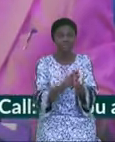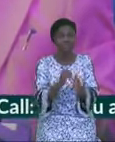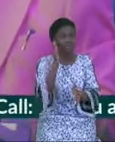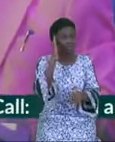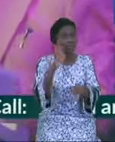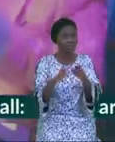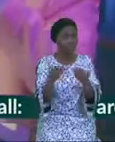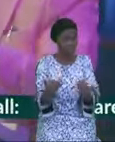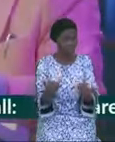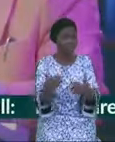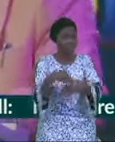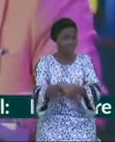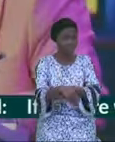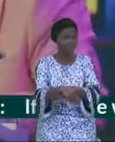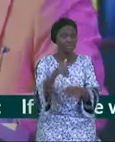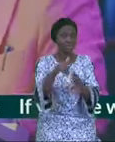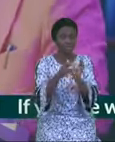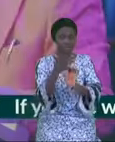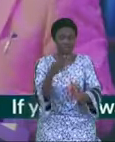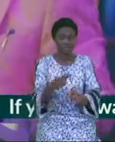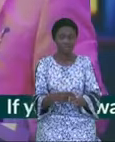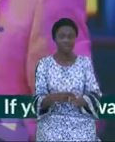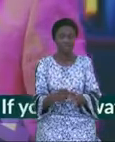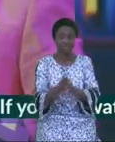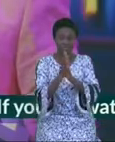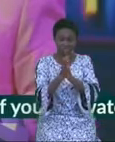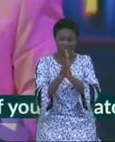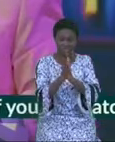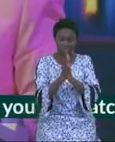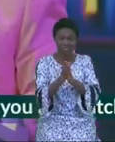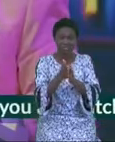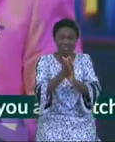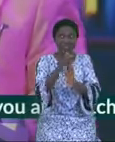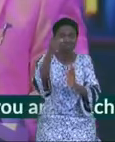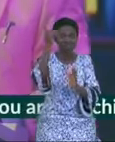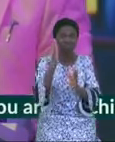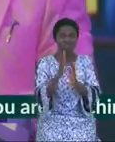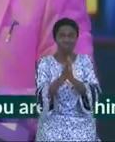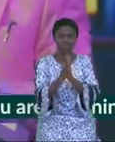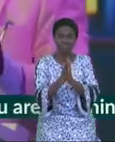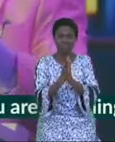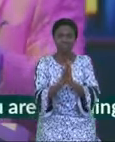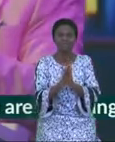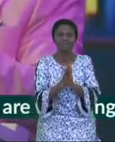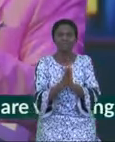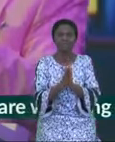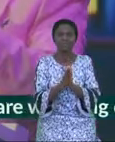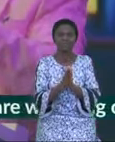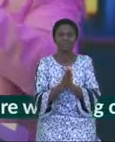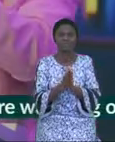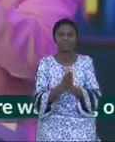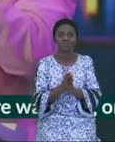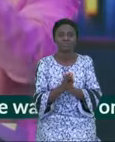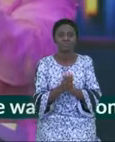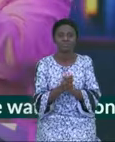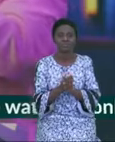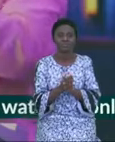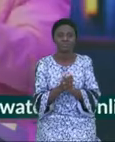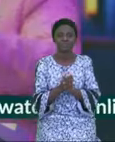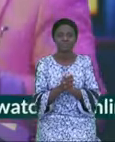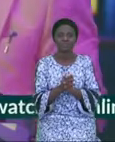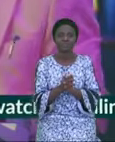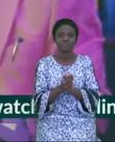tu vas marcher ce soir au nom de Jésus conseiller faisons le rapidement